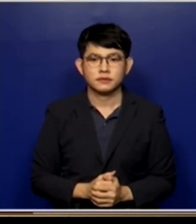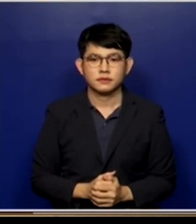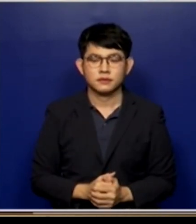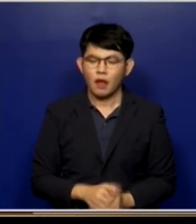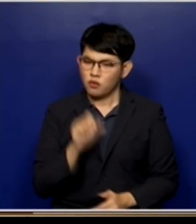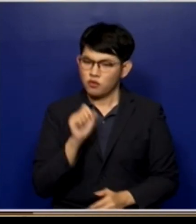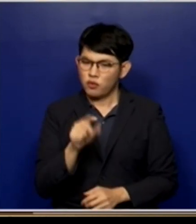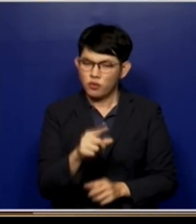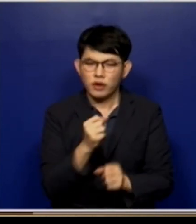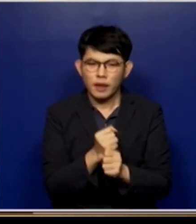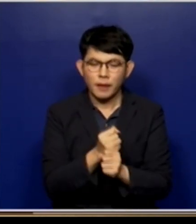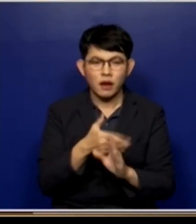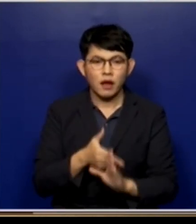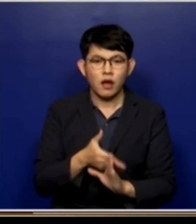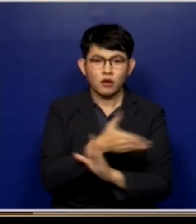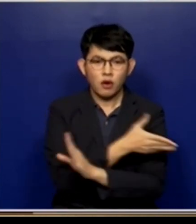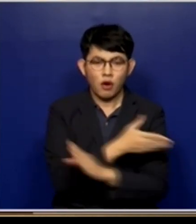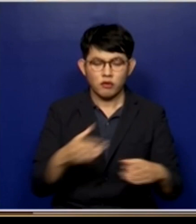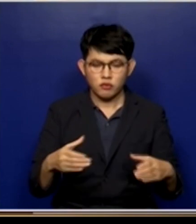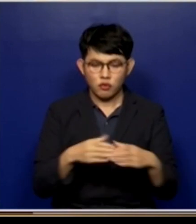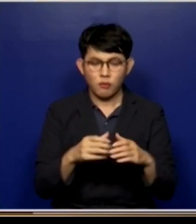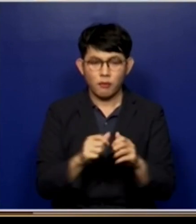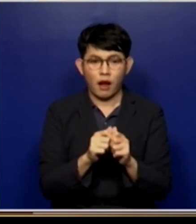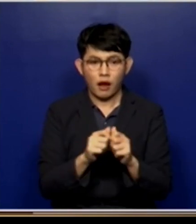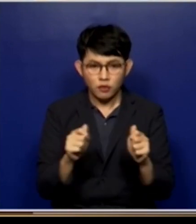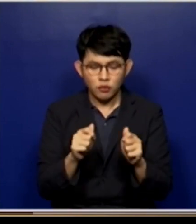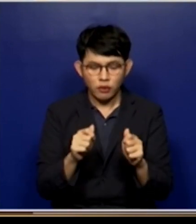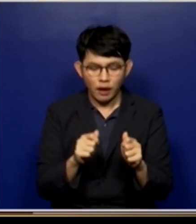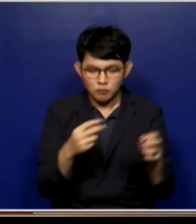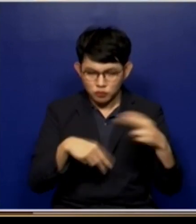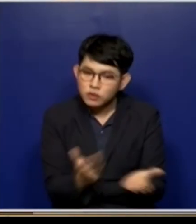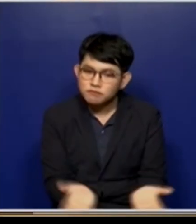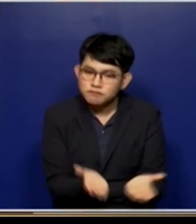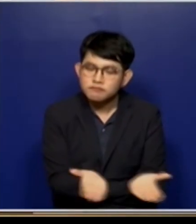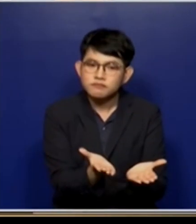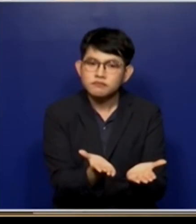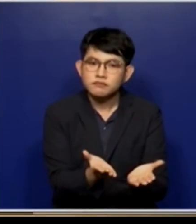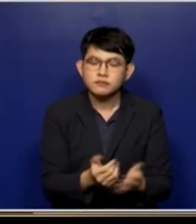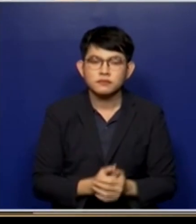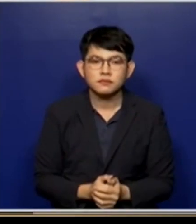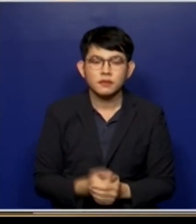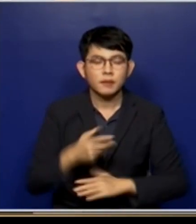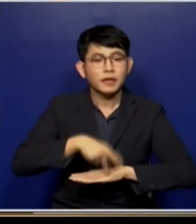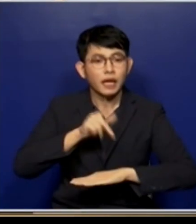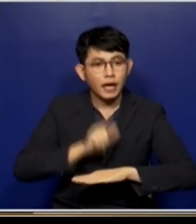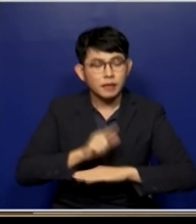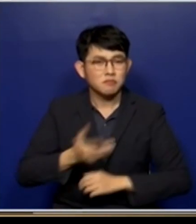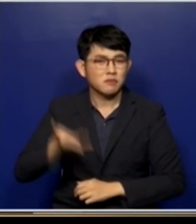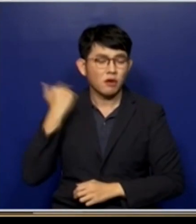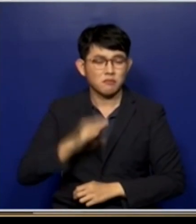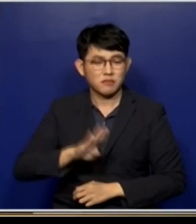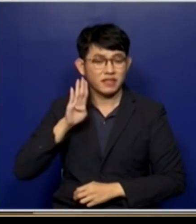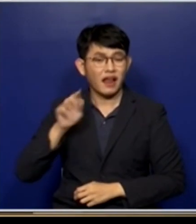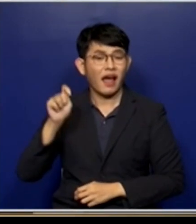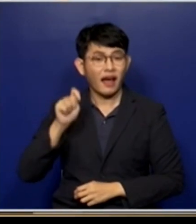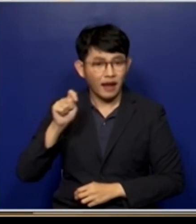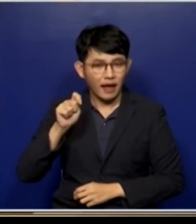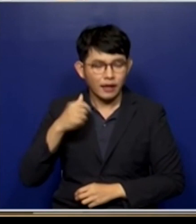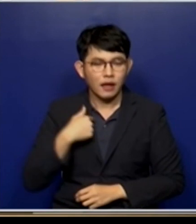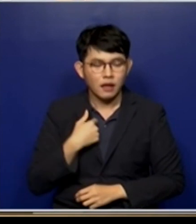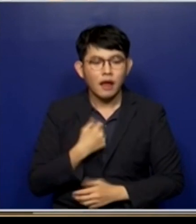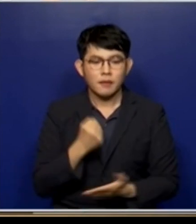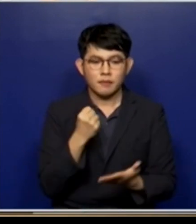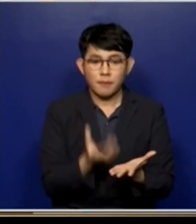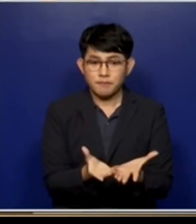รัฐให้ทันก่อนที่คณะอนุญาโตตุลาการจะมีคำชี้ขาดออกมาค่ะถ้ามาทานที่ครบคลัชเดิมบริษัทอัคราได้รับสัมปทานดำเนิน